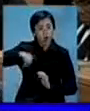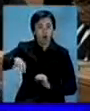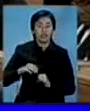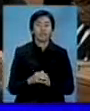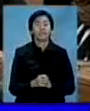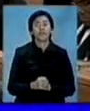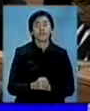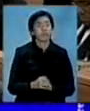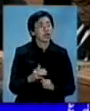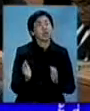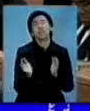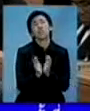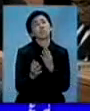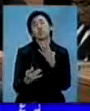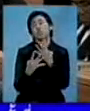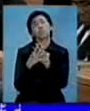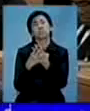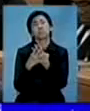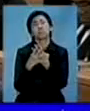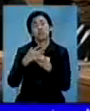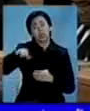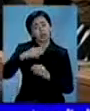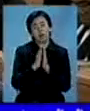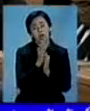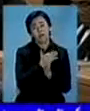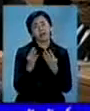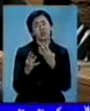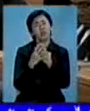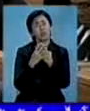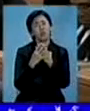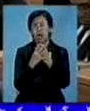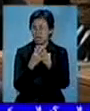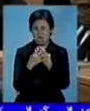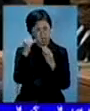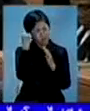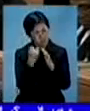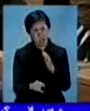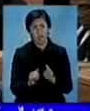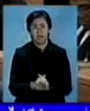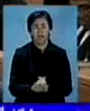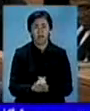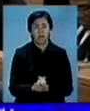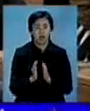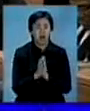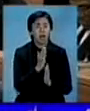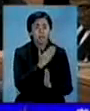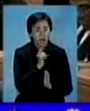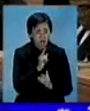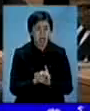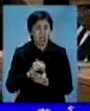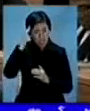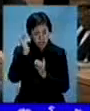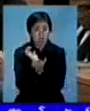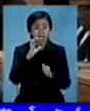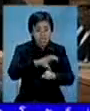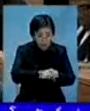รแล้วเวลานี้เอาเข้าคุกหมดเลยท่านประธานครับมันผิดครับพระนี่เวลาจะสึกเนี่ยจะต้องเจ้าหน้าที่ตำรวจจับ